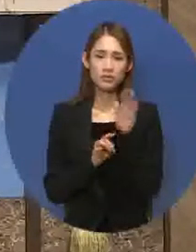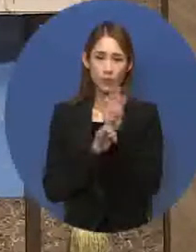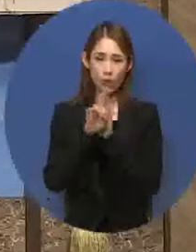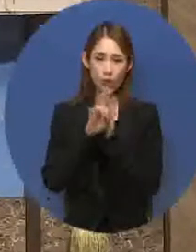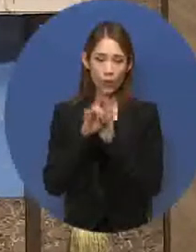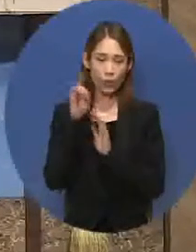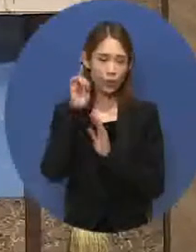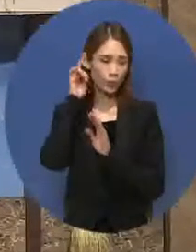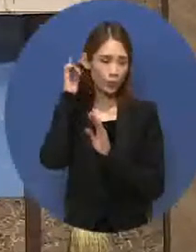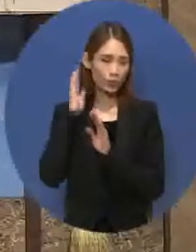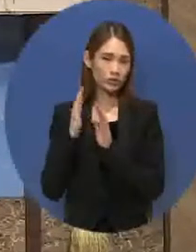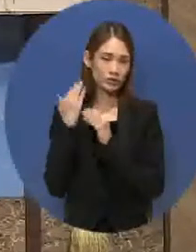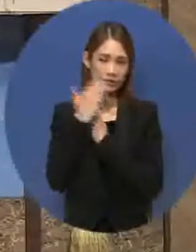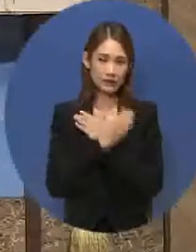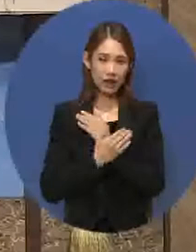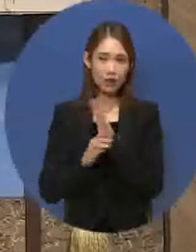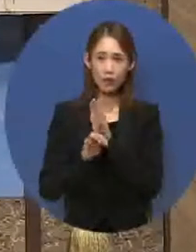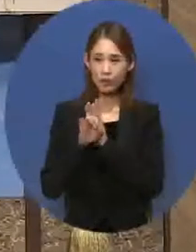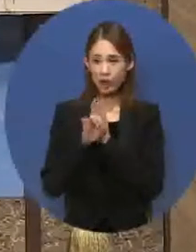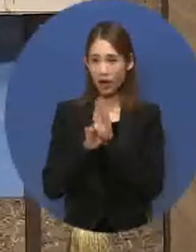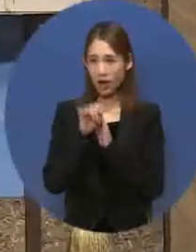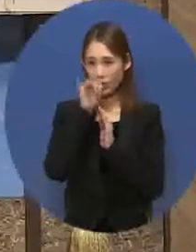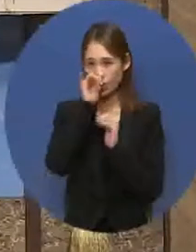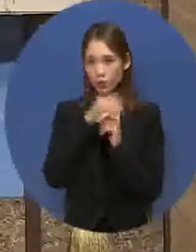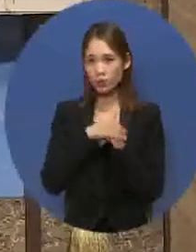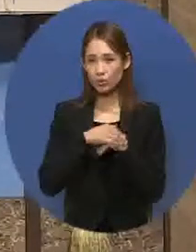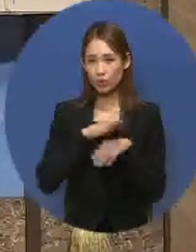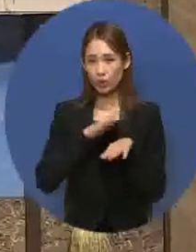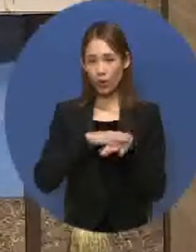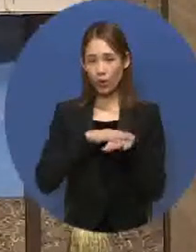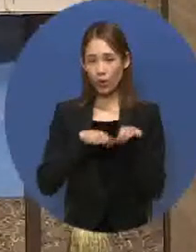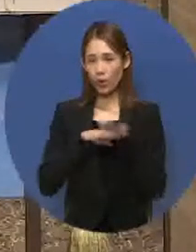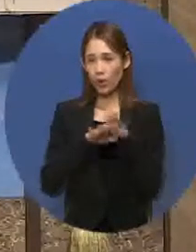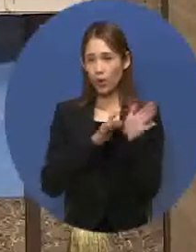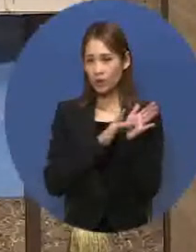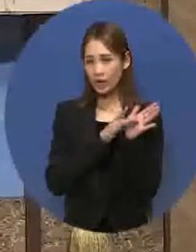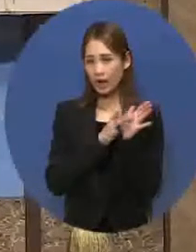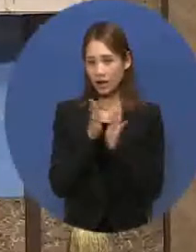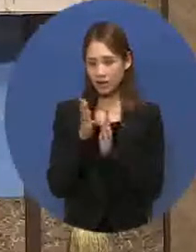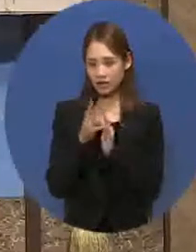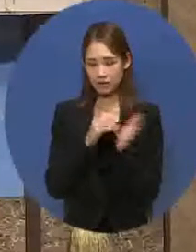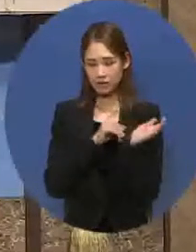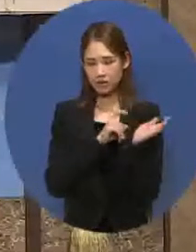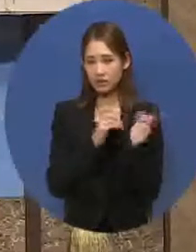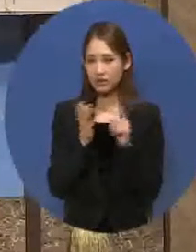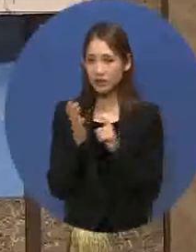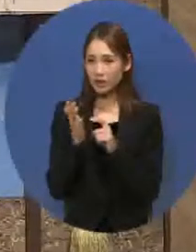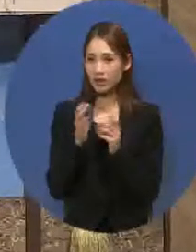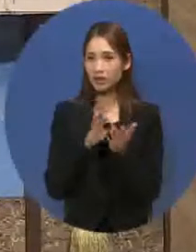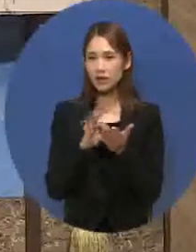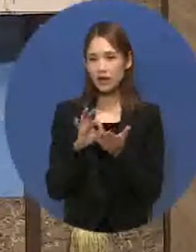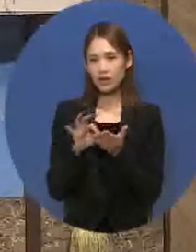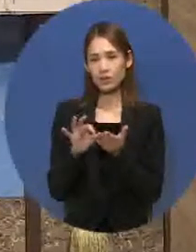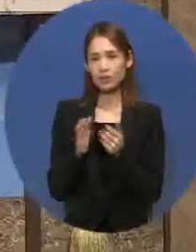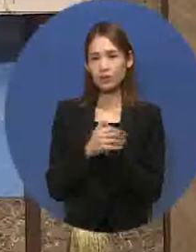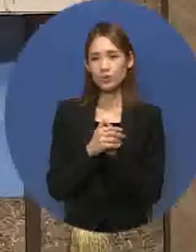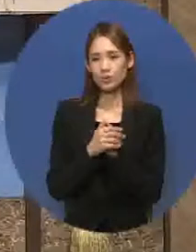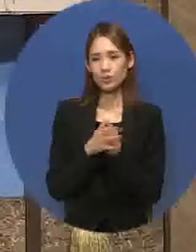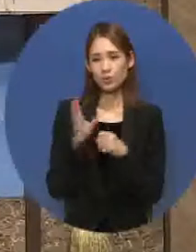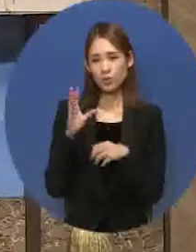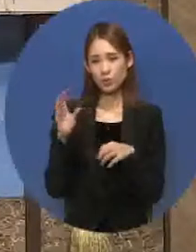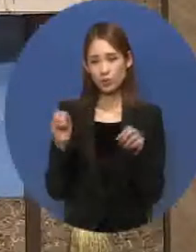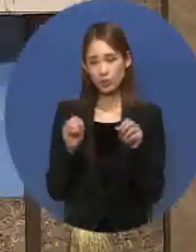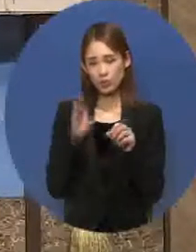체온도 재고 또 소독약을 수시로 사용하도록 해서